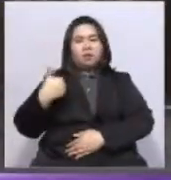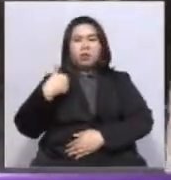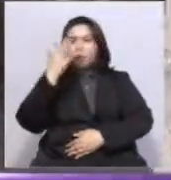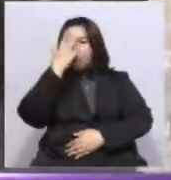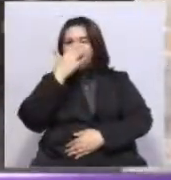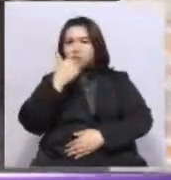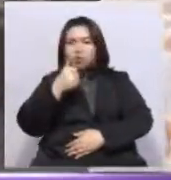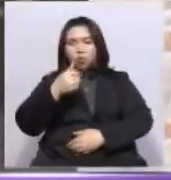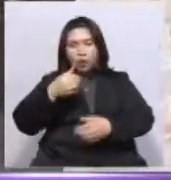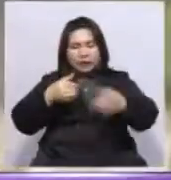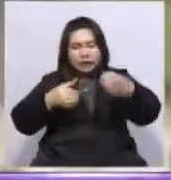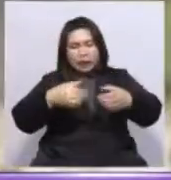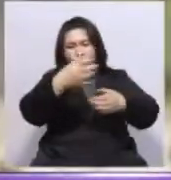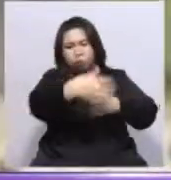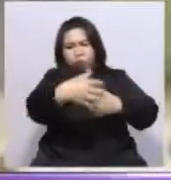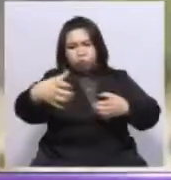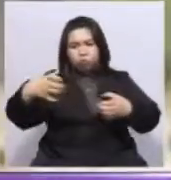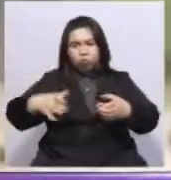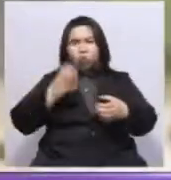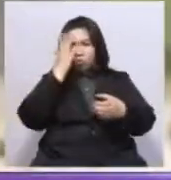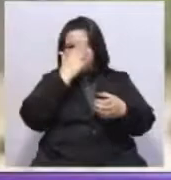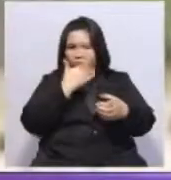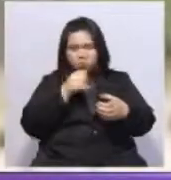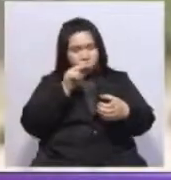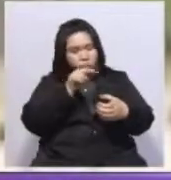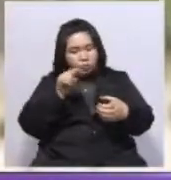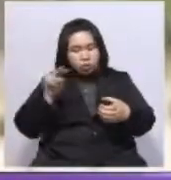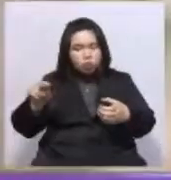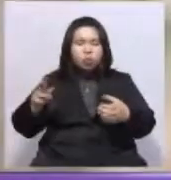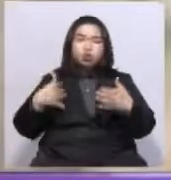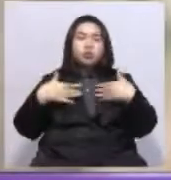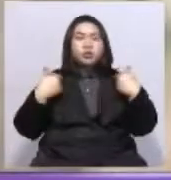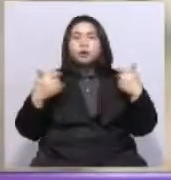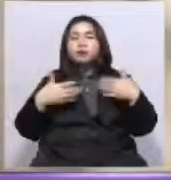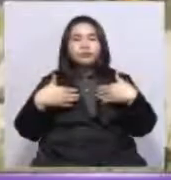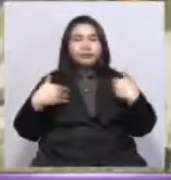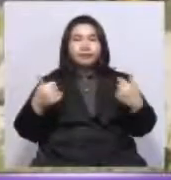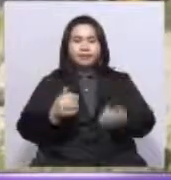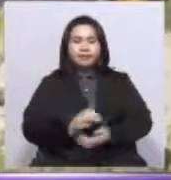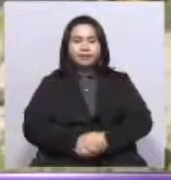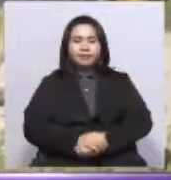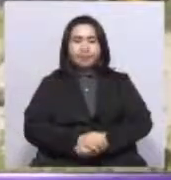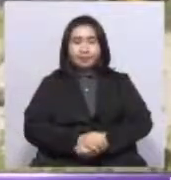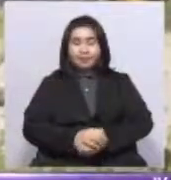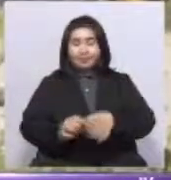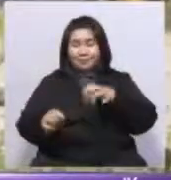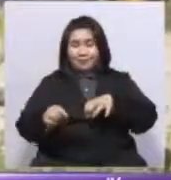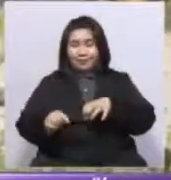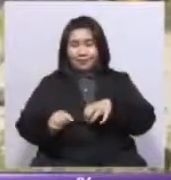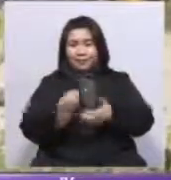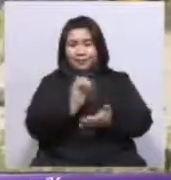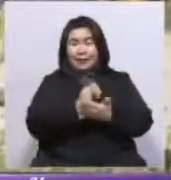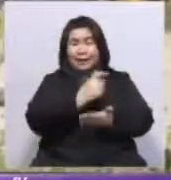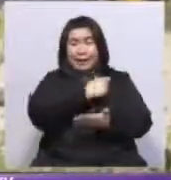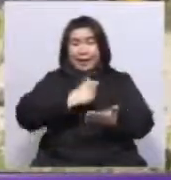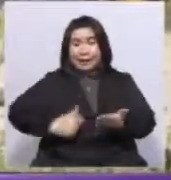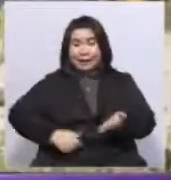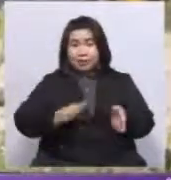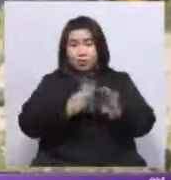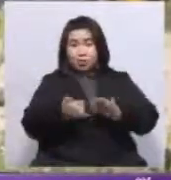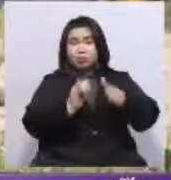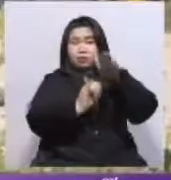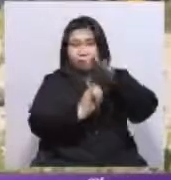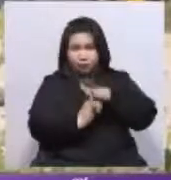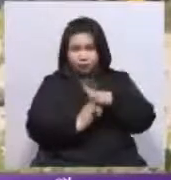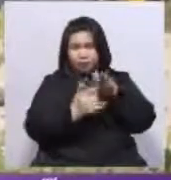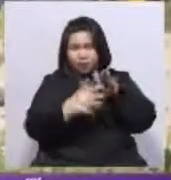ของลวดลายเสาสลักหินก็ชวนชมจนเพลินเช่นกันค่ะไม่ไกลจากสุสานเจ้าเมืองปัตตานียังมีสุส